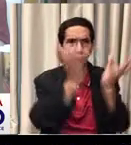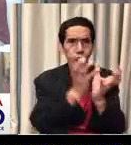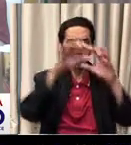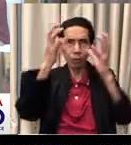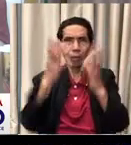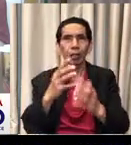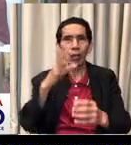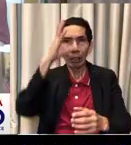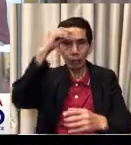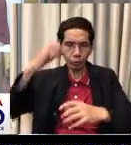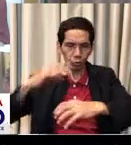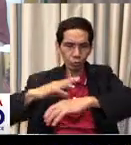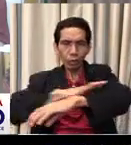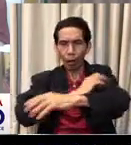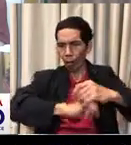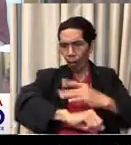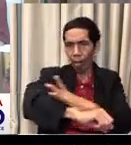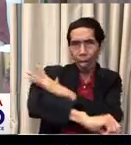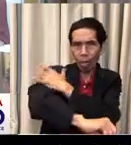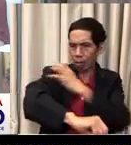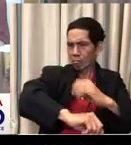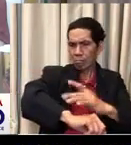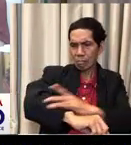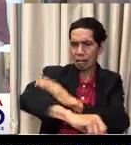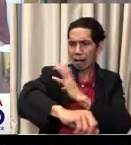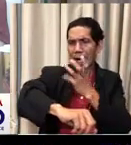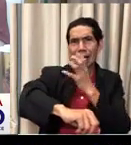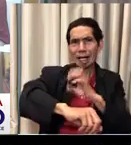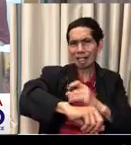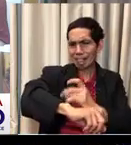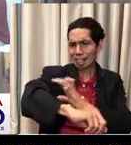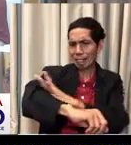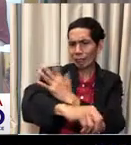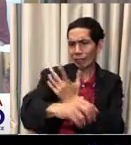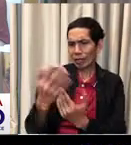Oh, kung nakita nyo yung braso nung